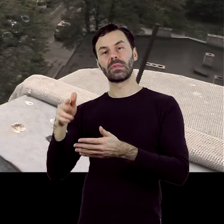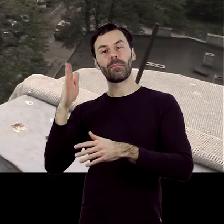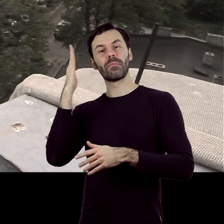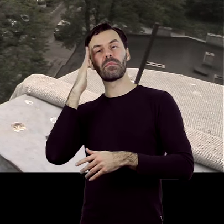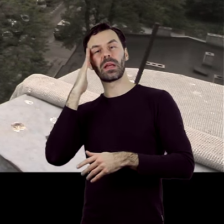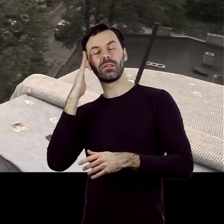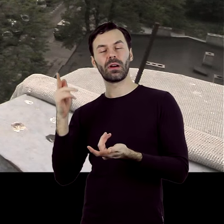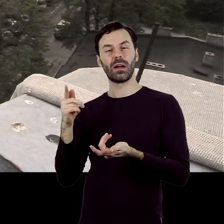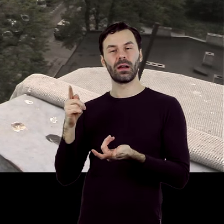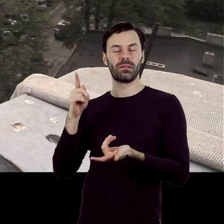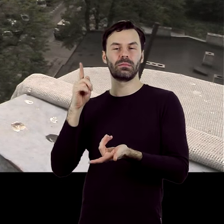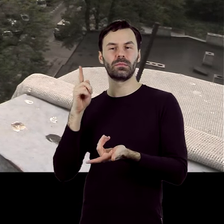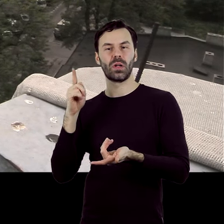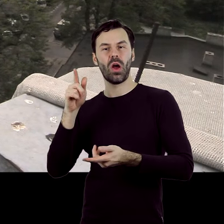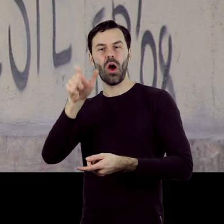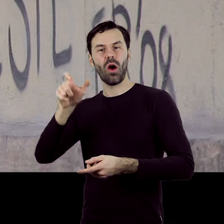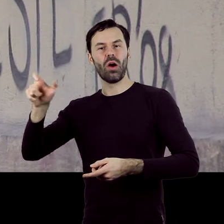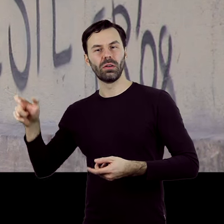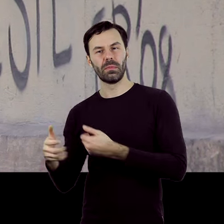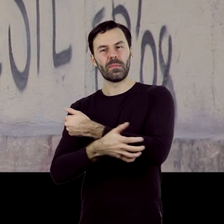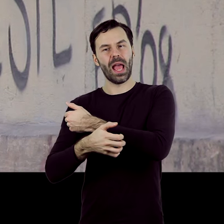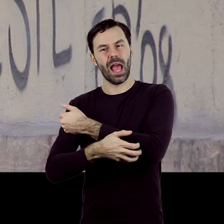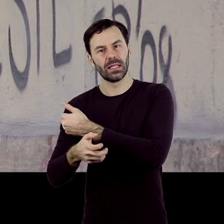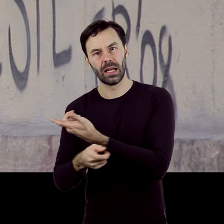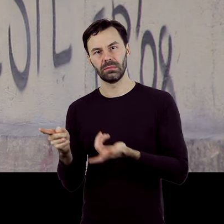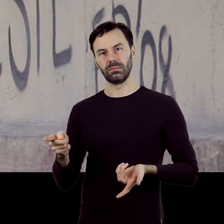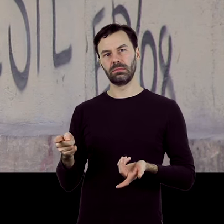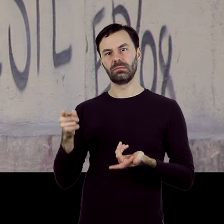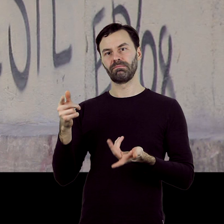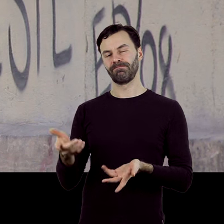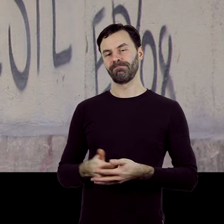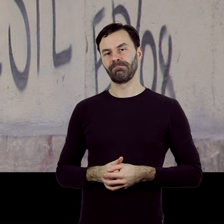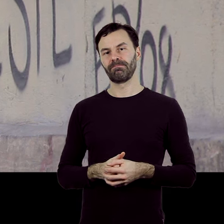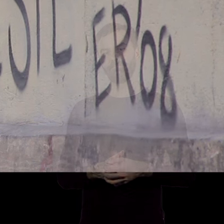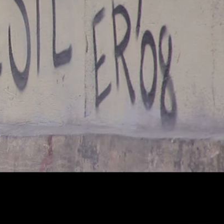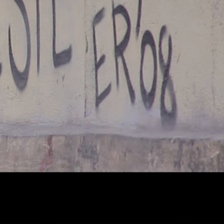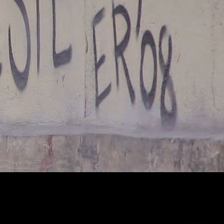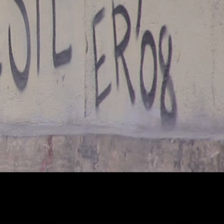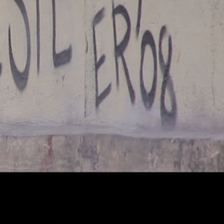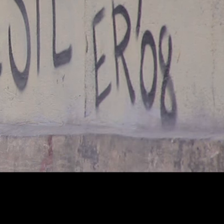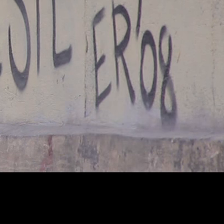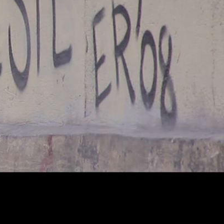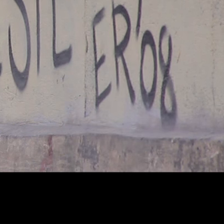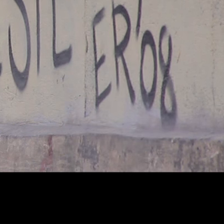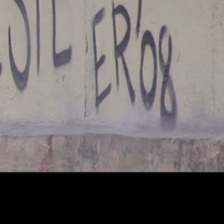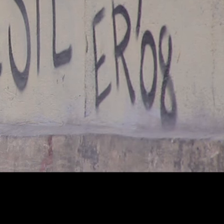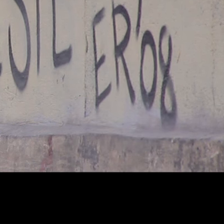osób wykluczonych. Zła sława centrum miasta zaczyna wyprzedzać stan rzeczy.